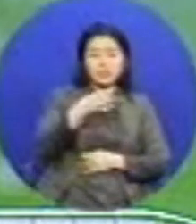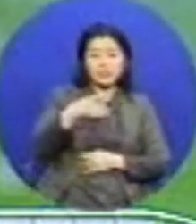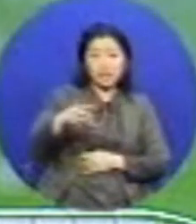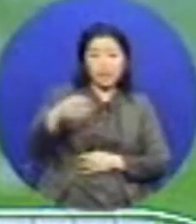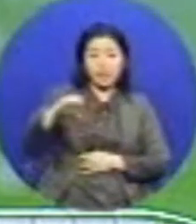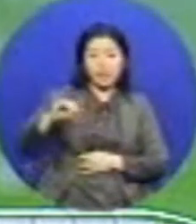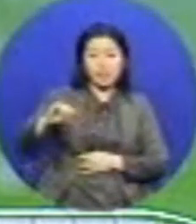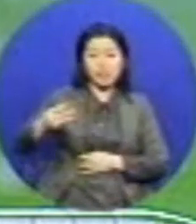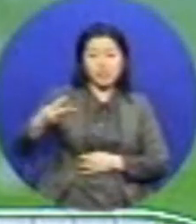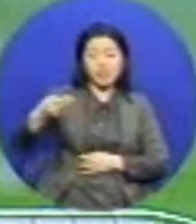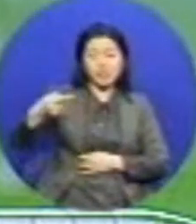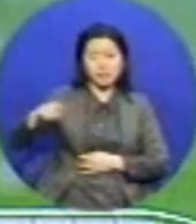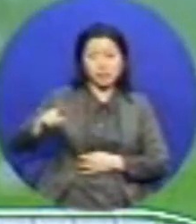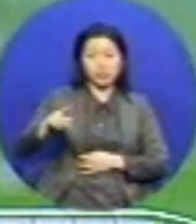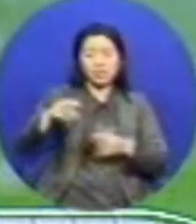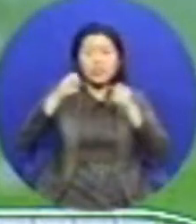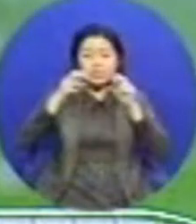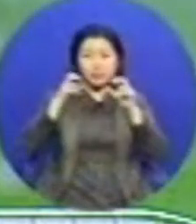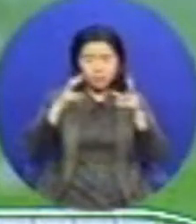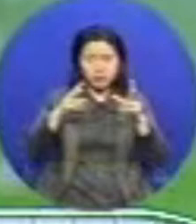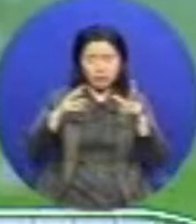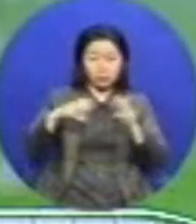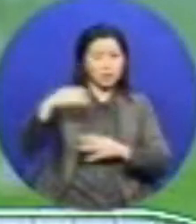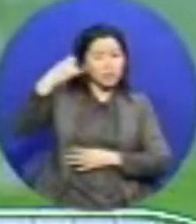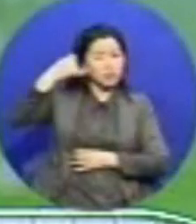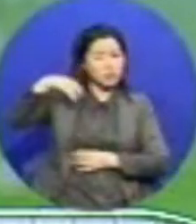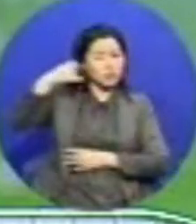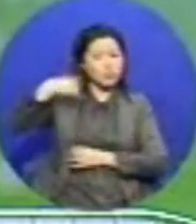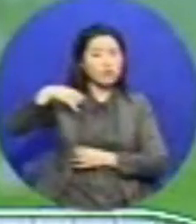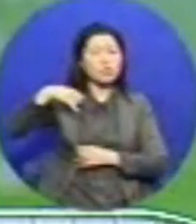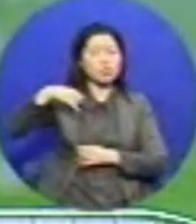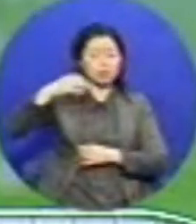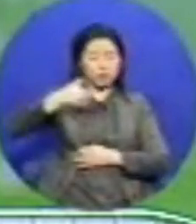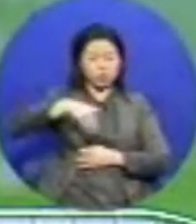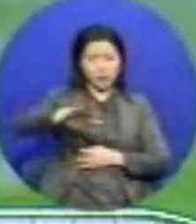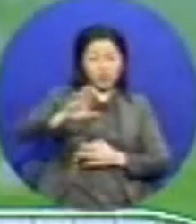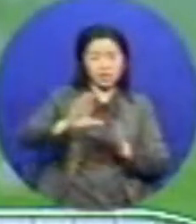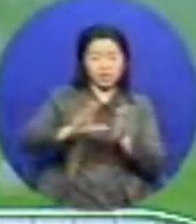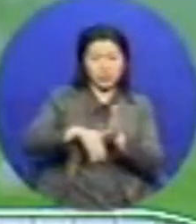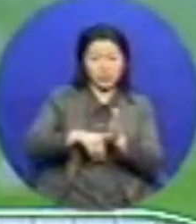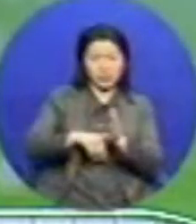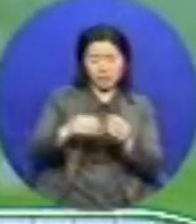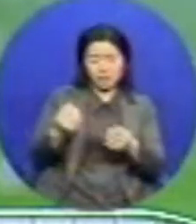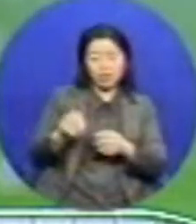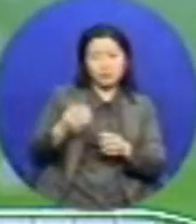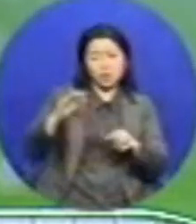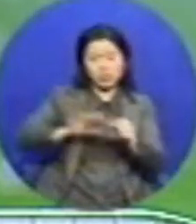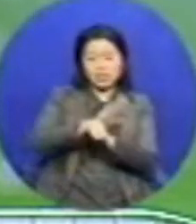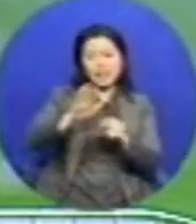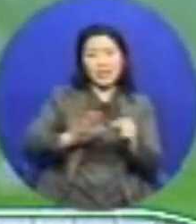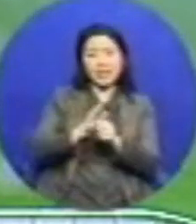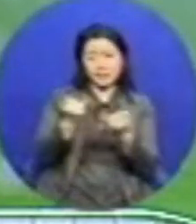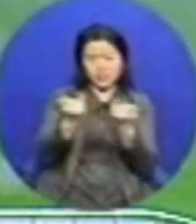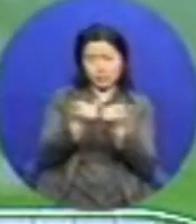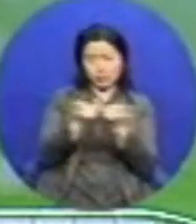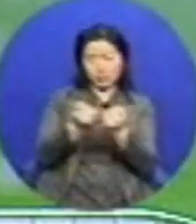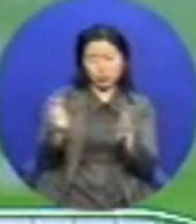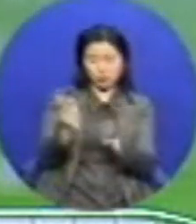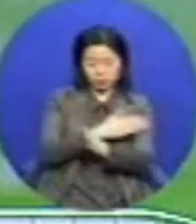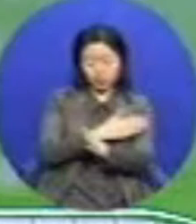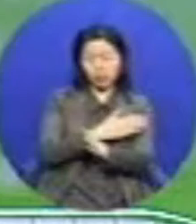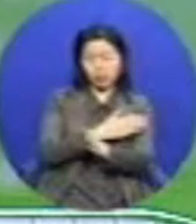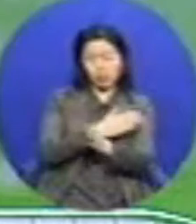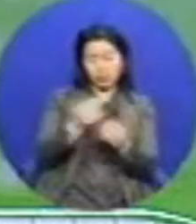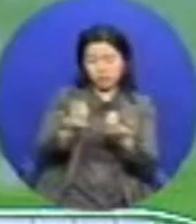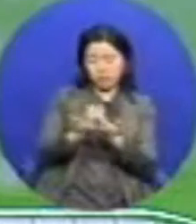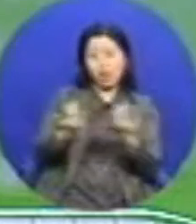선교사로 가기 때문에 사랑하는 여인으로 부터 결별 선언을 받았어요 노래잘하는 음악